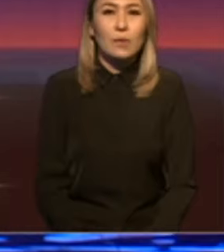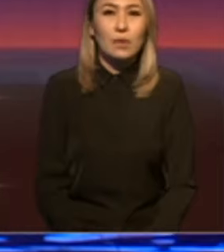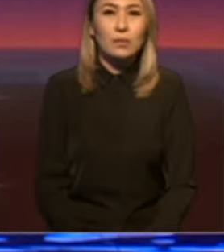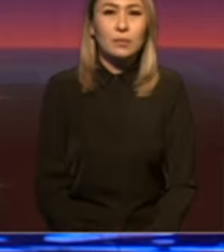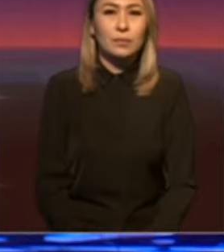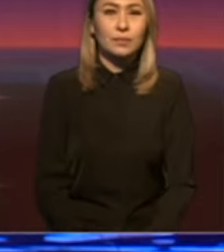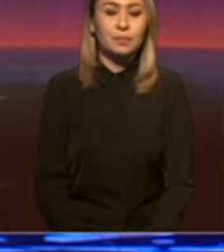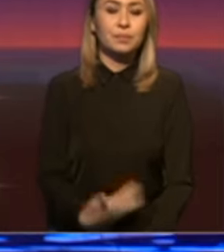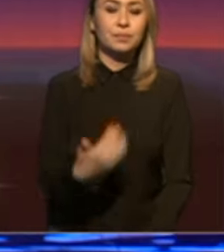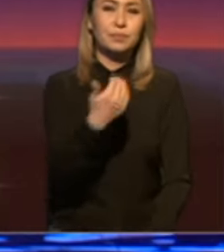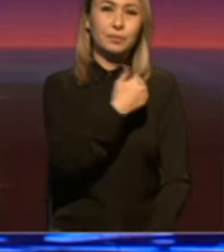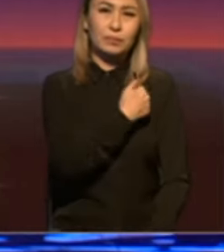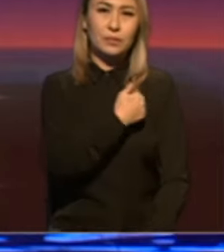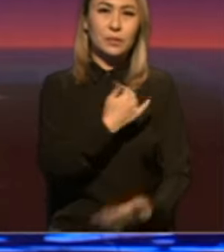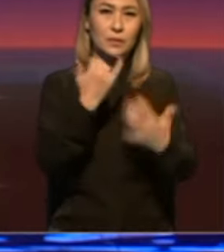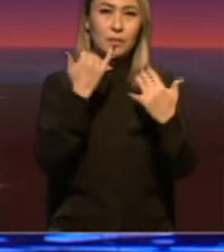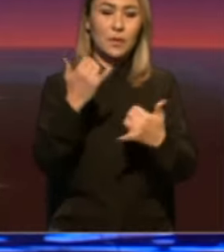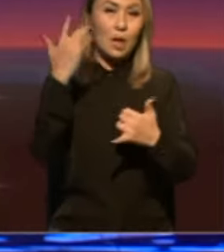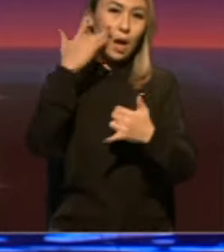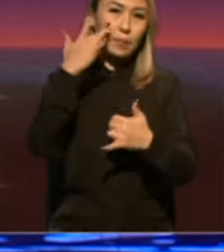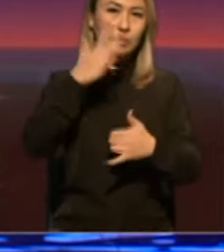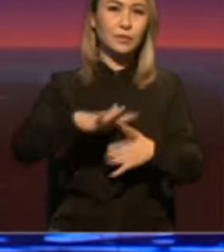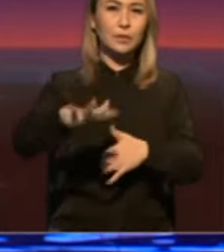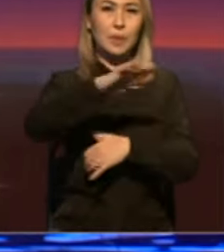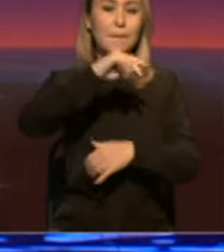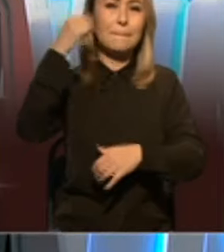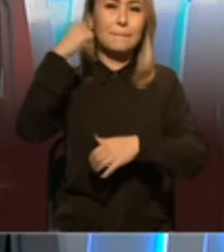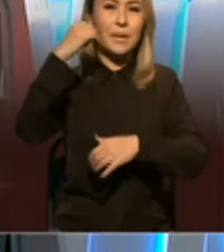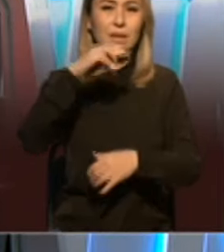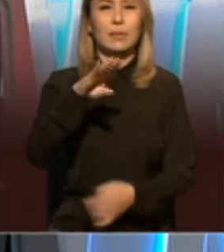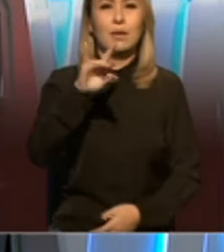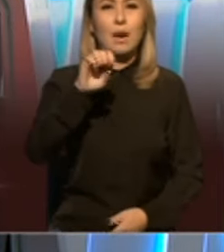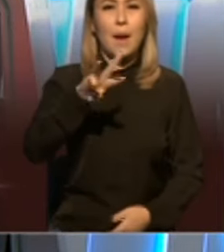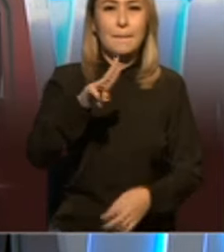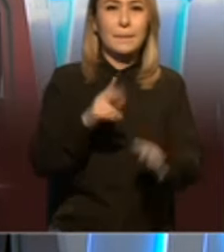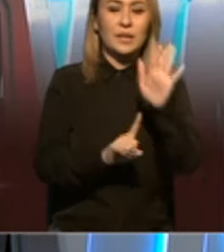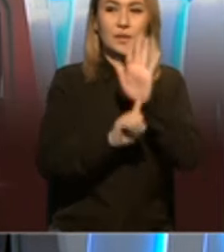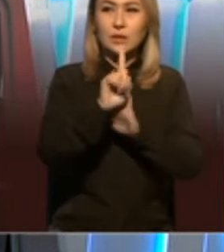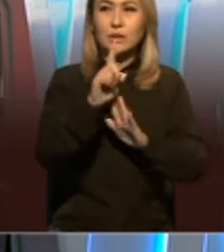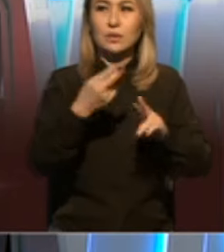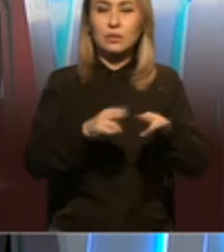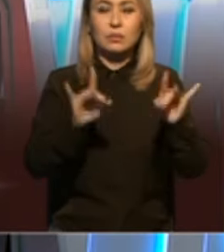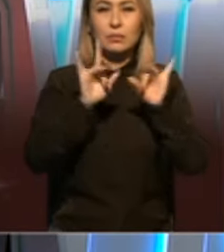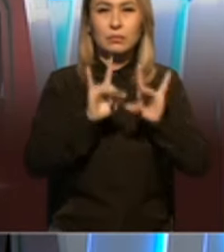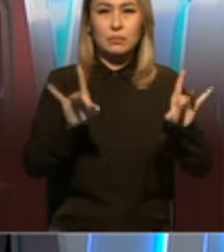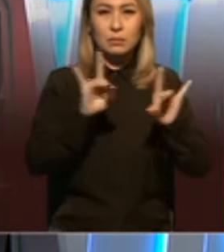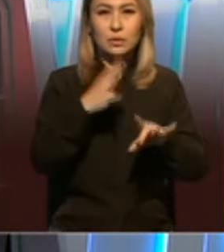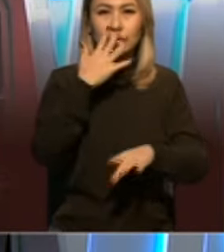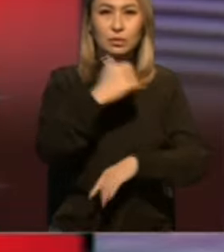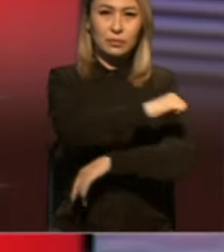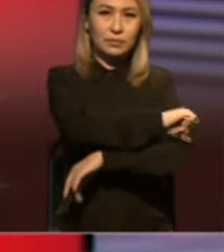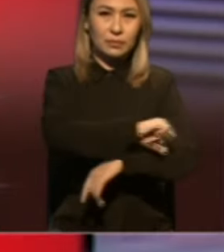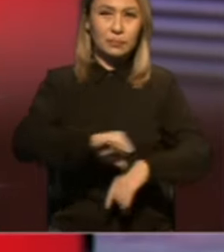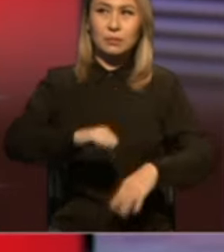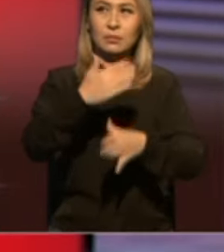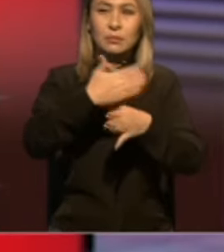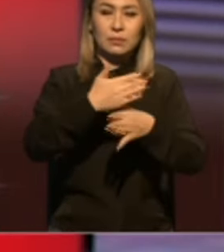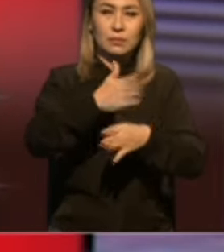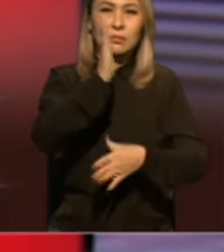Қосып кетейін дегенім, жалпы мынау Америка Құрама Штатының президенті Трамптың келуі, ол айтып кеткендей, сыртқы саясатқа өз әсерін